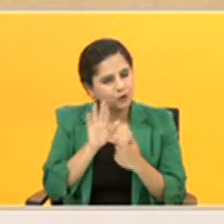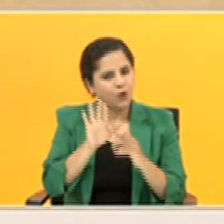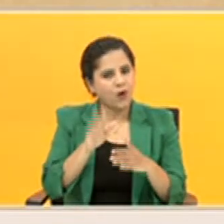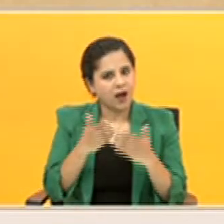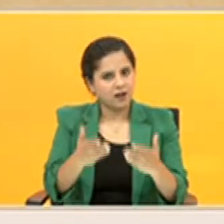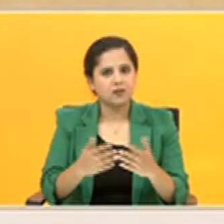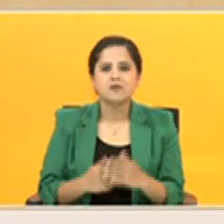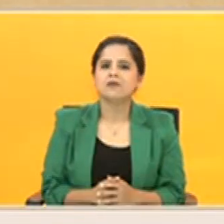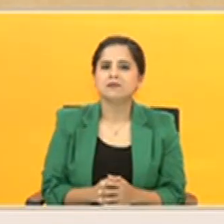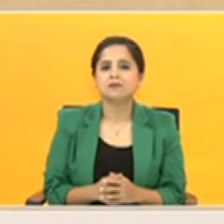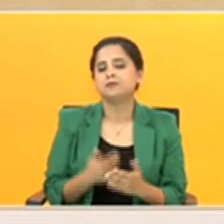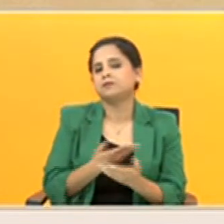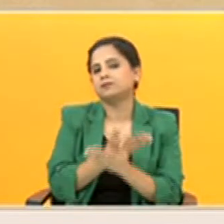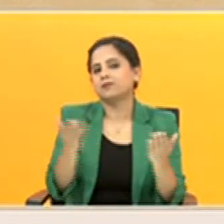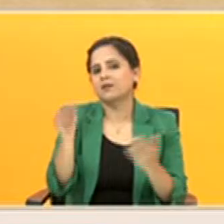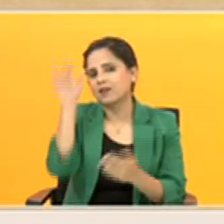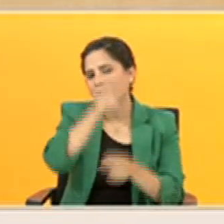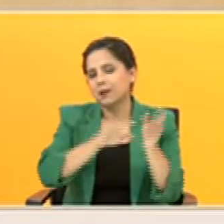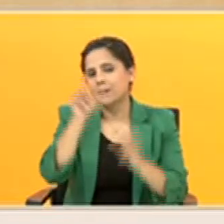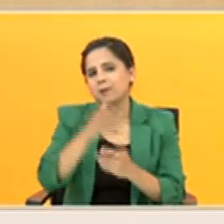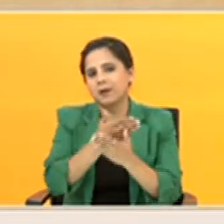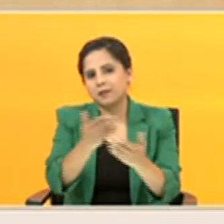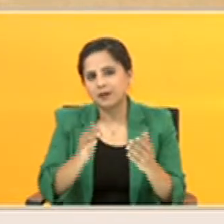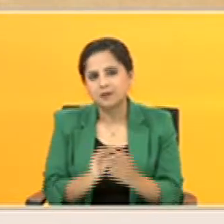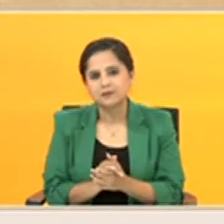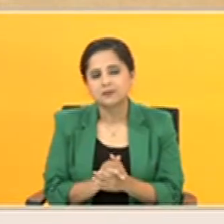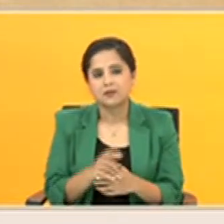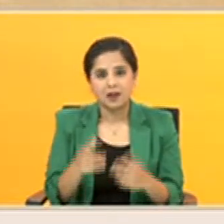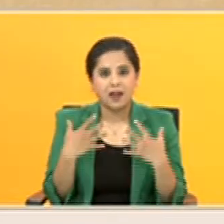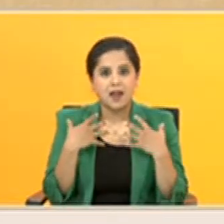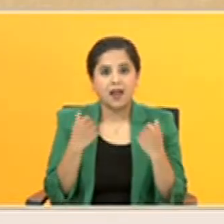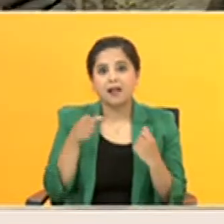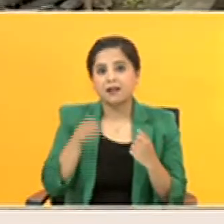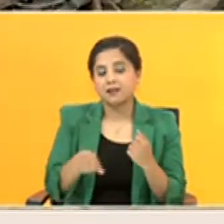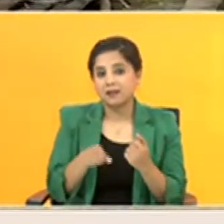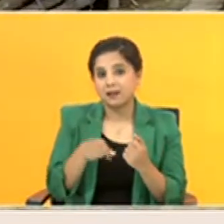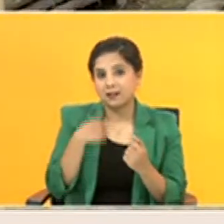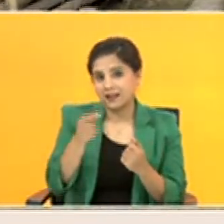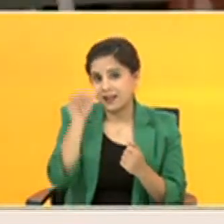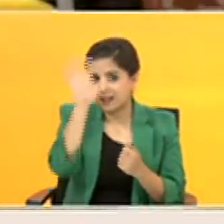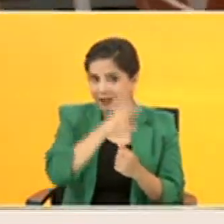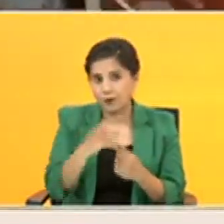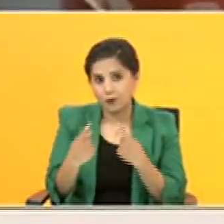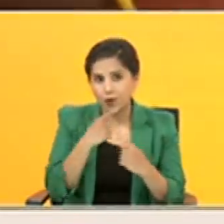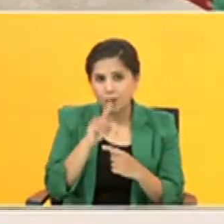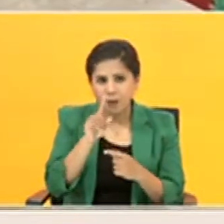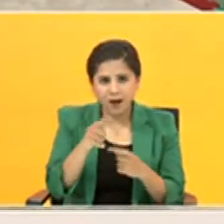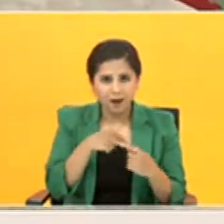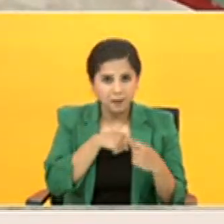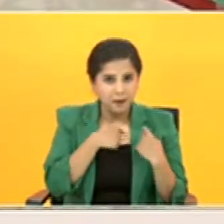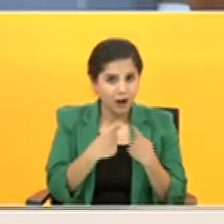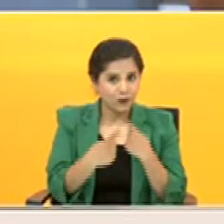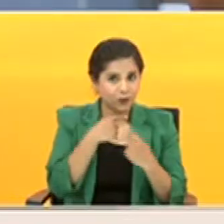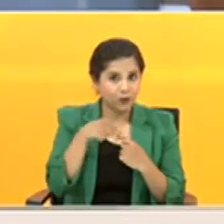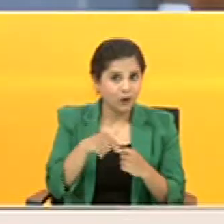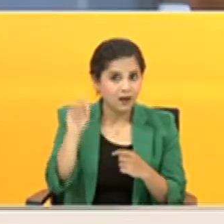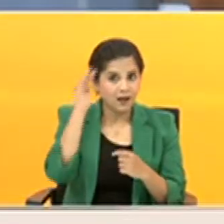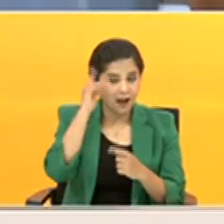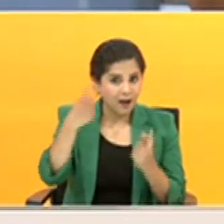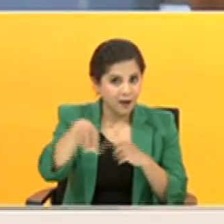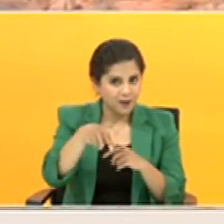मेरे प्यारे देशवासियों, स्वच्छ भारत की बात हो और मन की बात के श्रोता पीछे